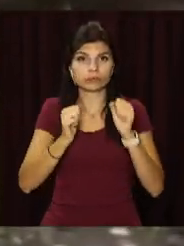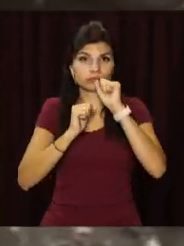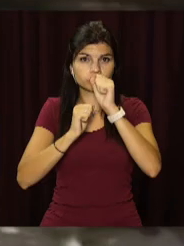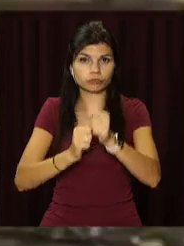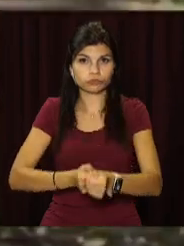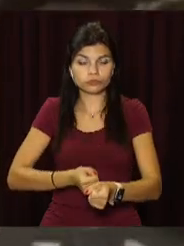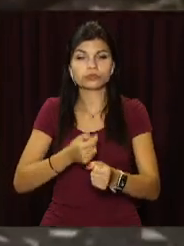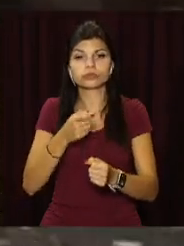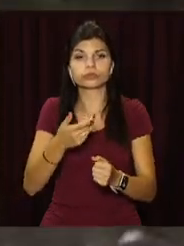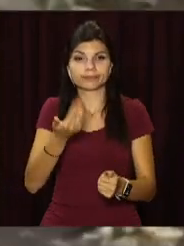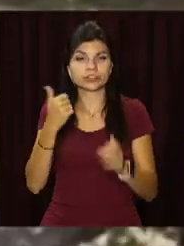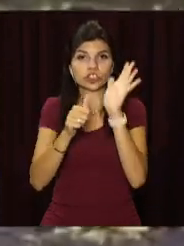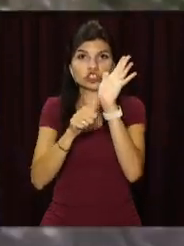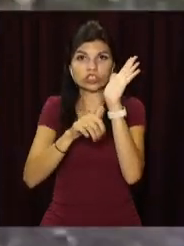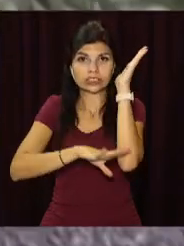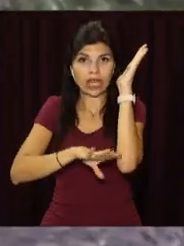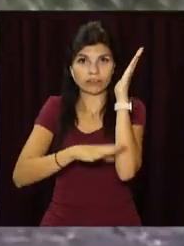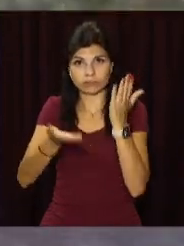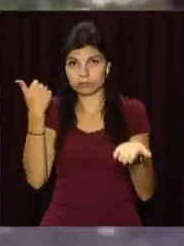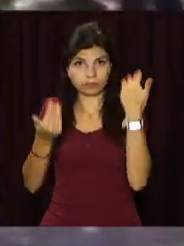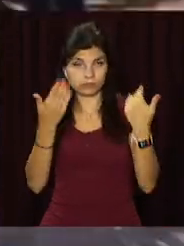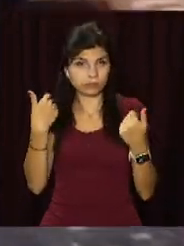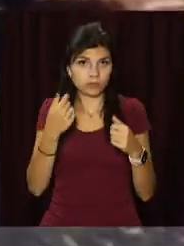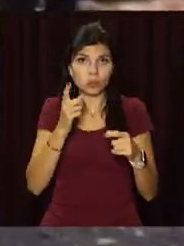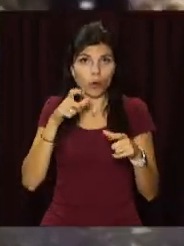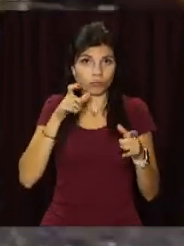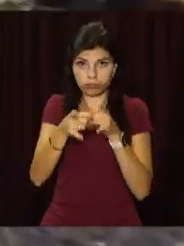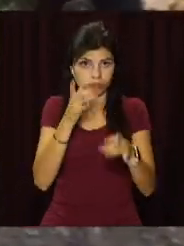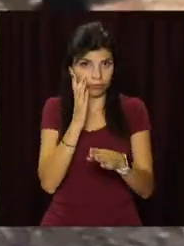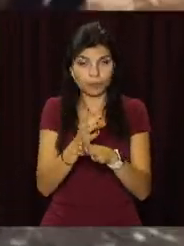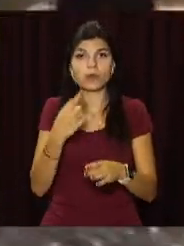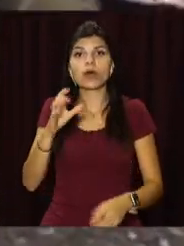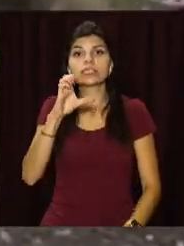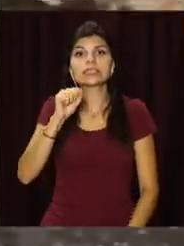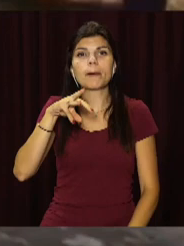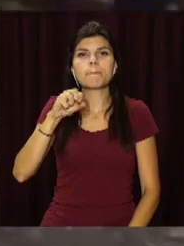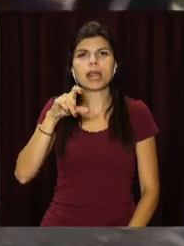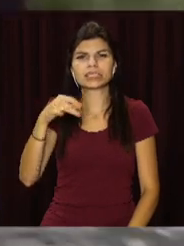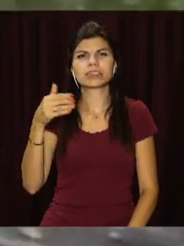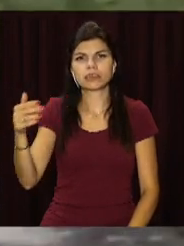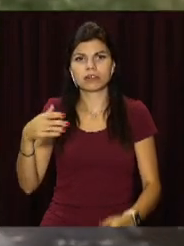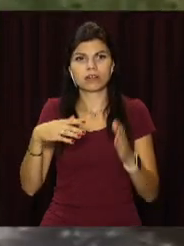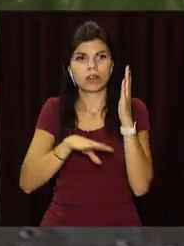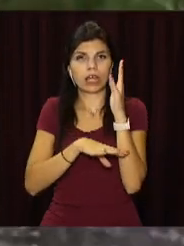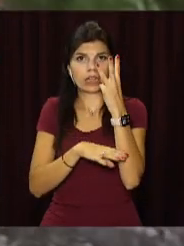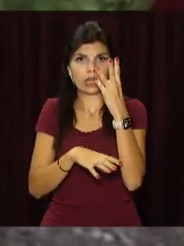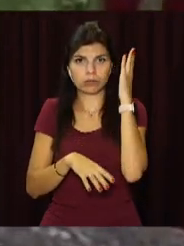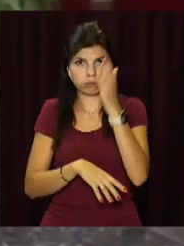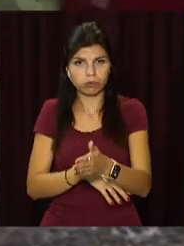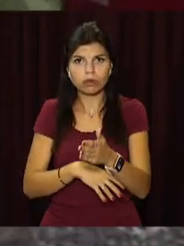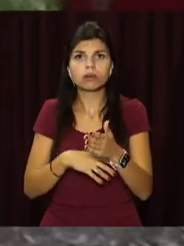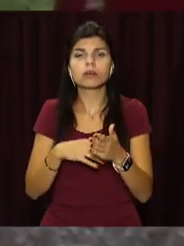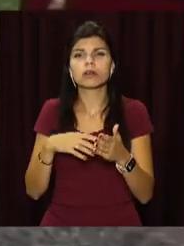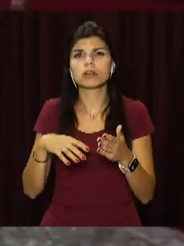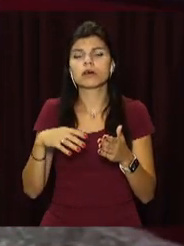та прибрали 6 дерев. У Самарському районі міста Дніпра впали 3 дерева. Зокрема, поблизу зупинки Ксеніївка стовбур впав